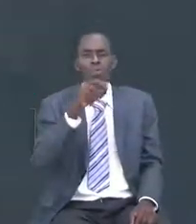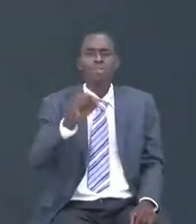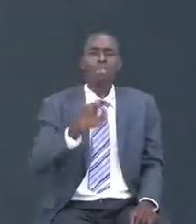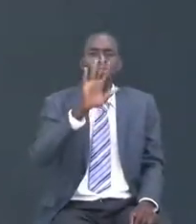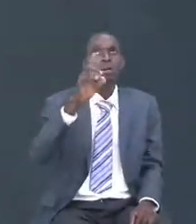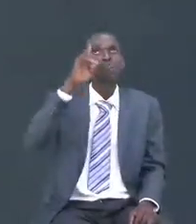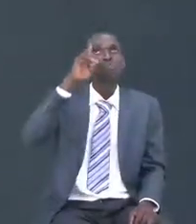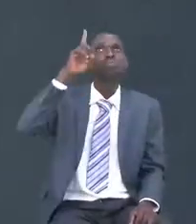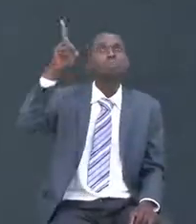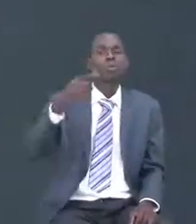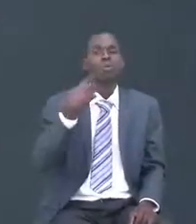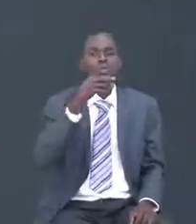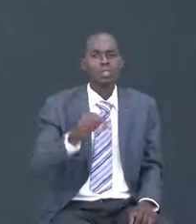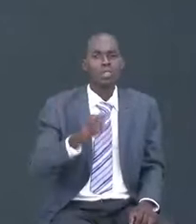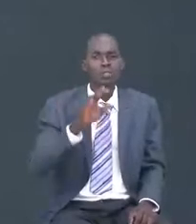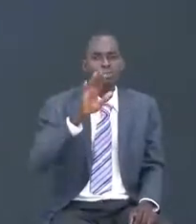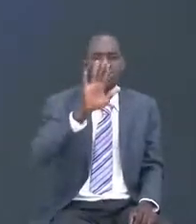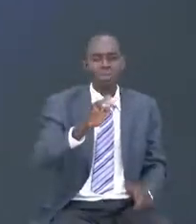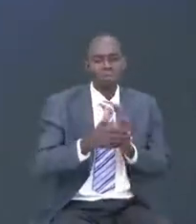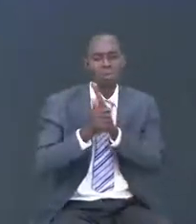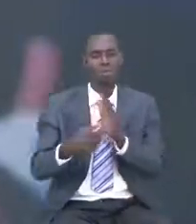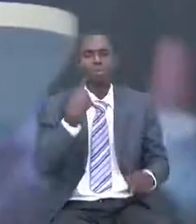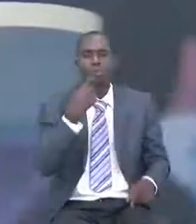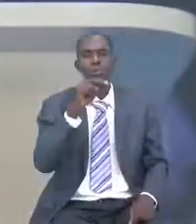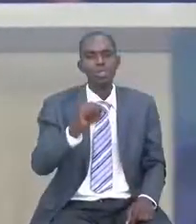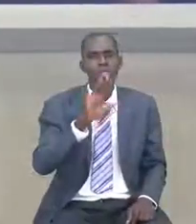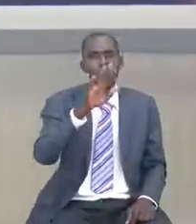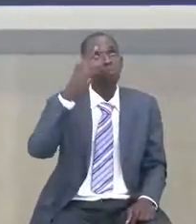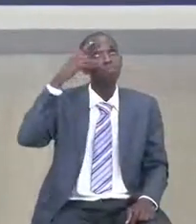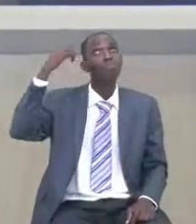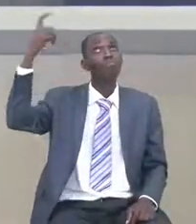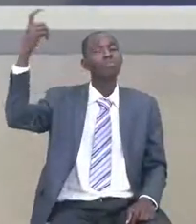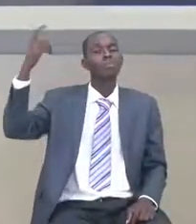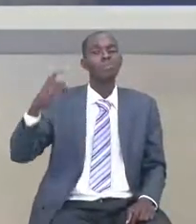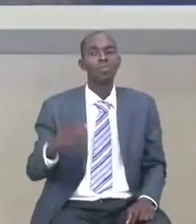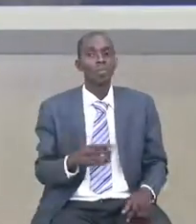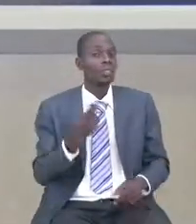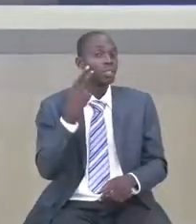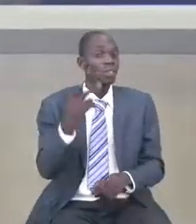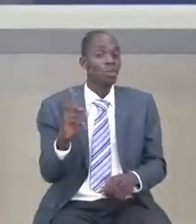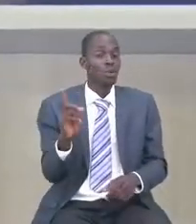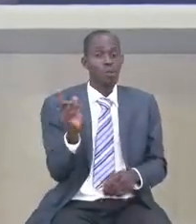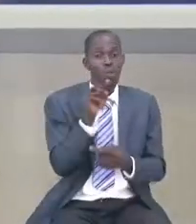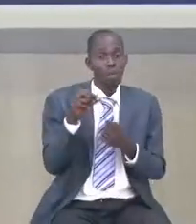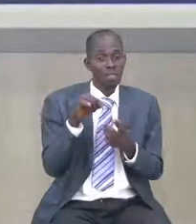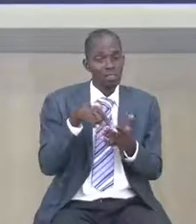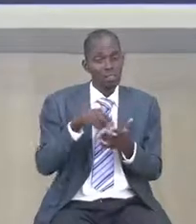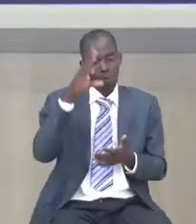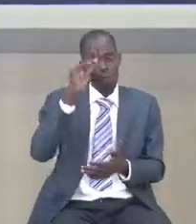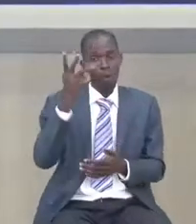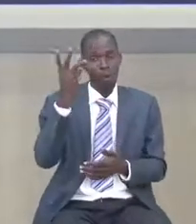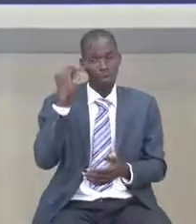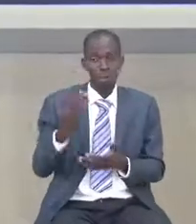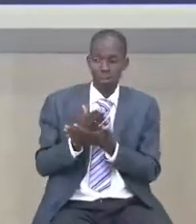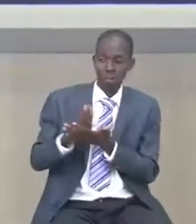talent? Qui a besoin de ton habileté? Qui a besoin de ton rêve? Là où il a été rejeté, finalement, il est